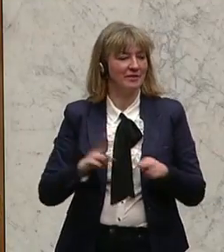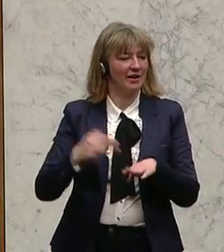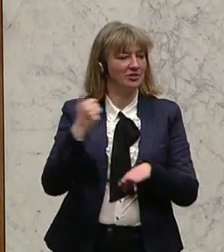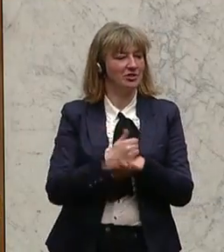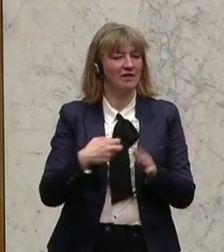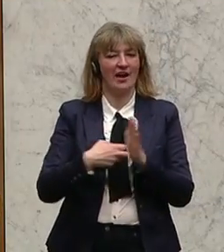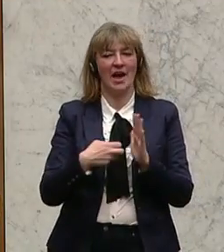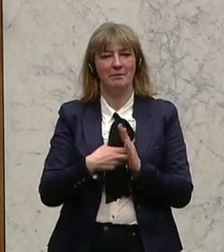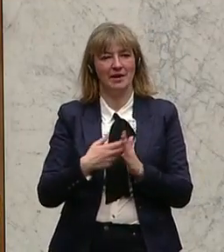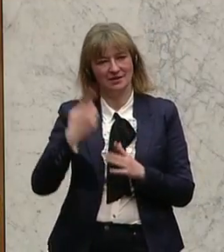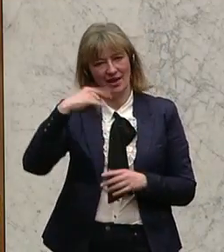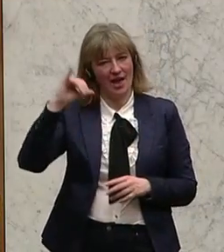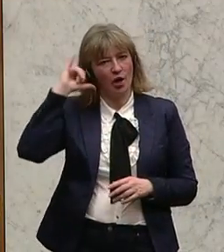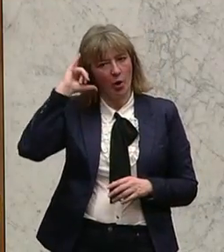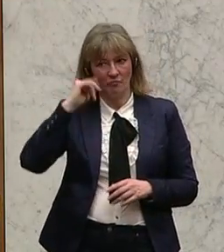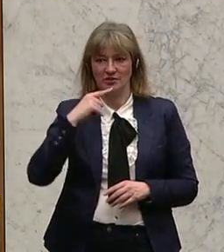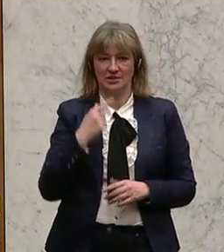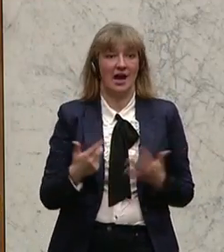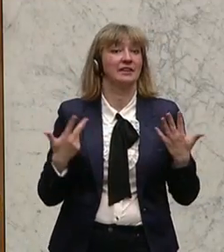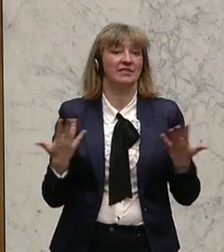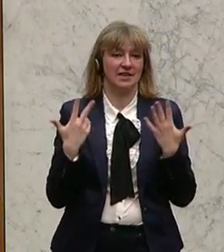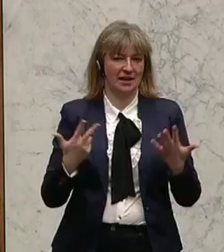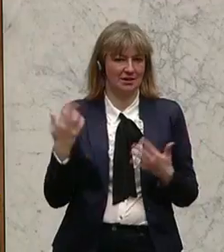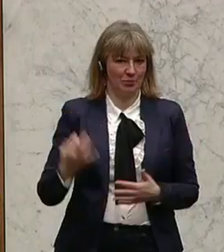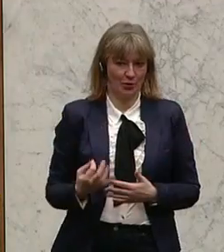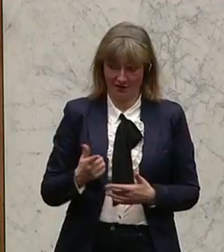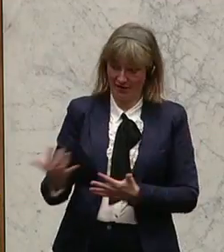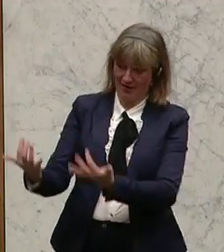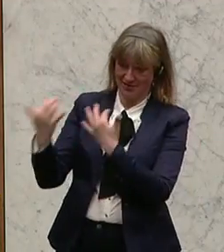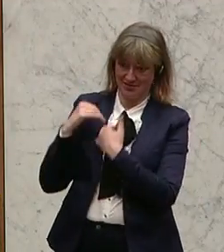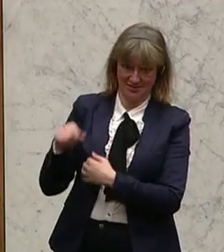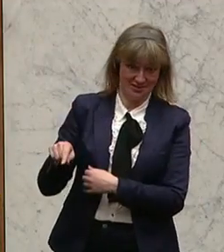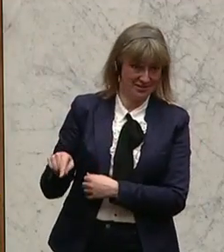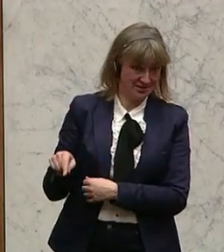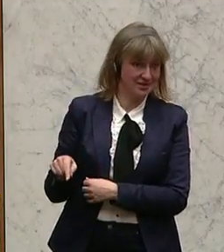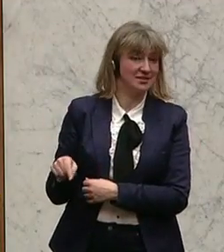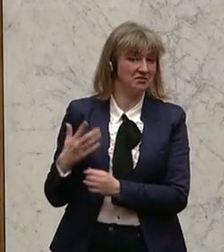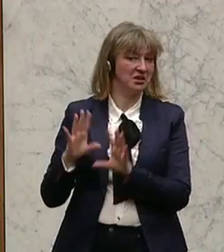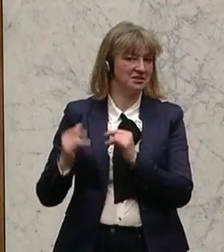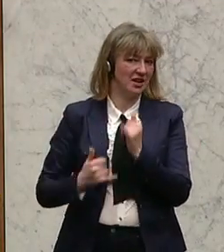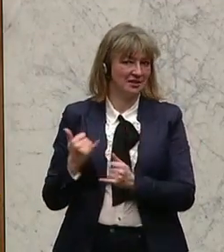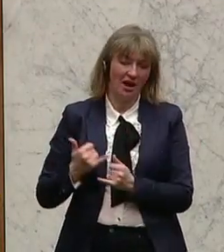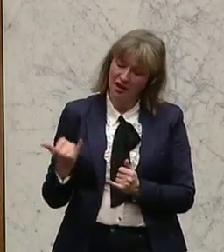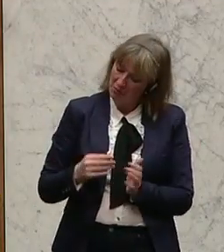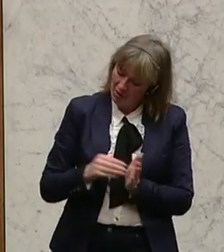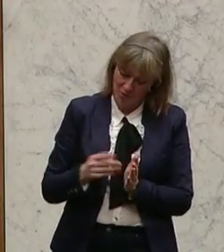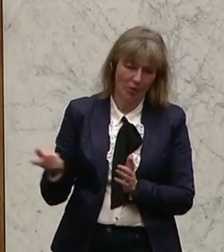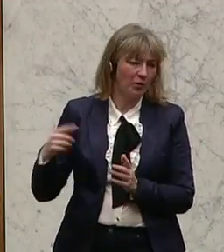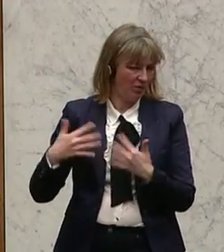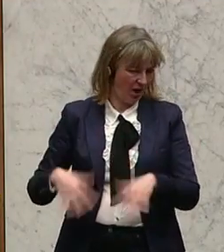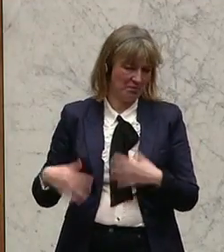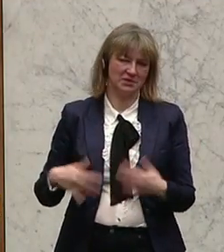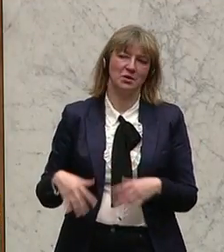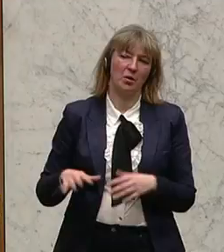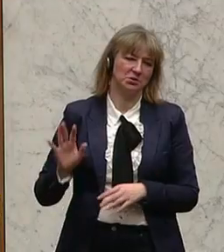des AMS, der Herr Kopf, sagt, dass 80% von jenen, die da jetzt gekommen sind, in 10 Jahren immer noch arbeitslos sein